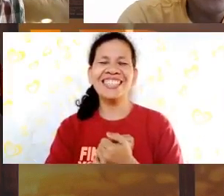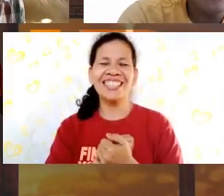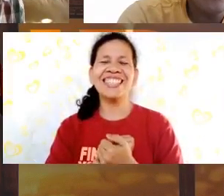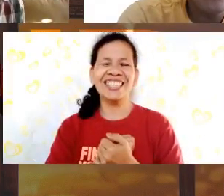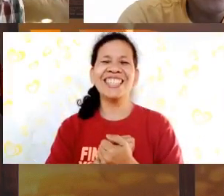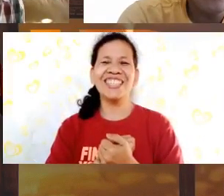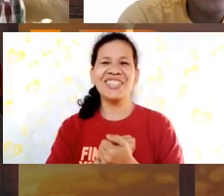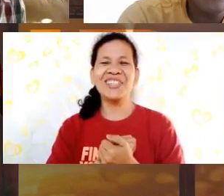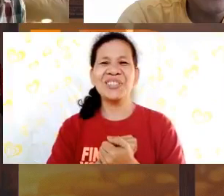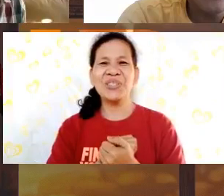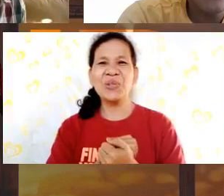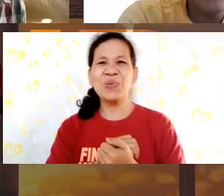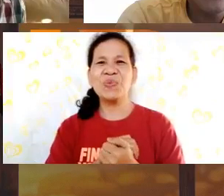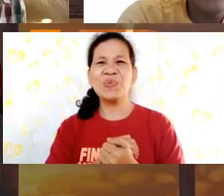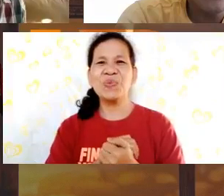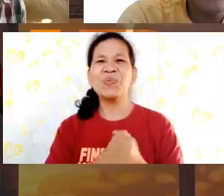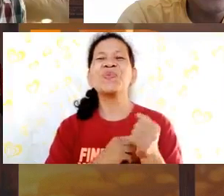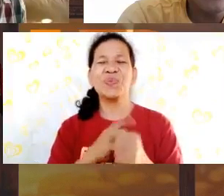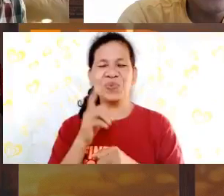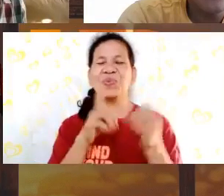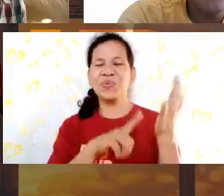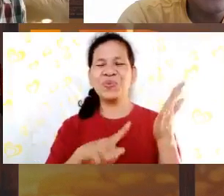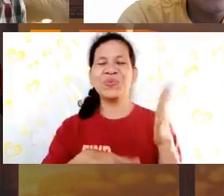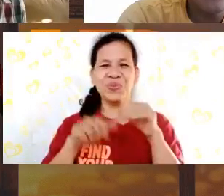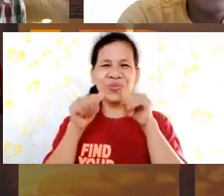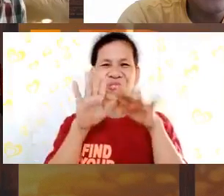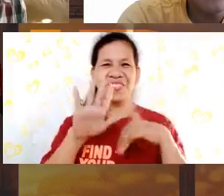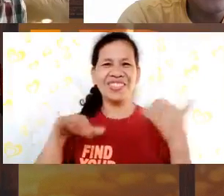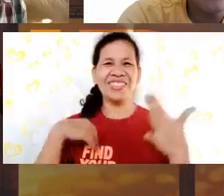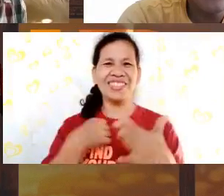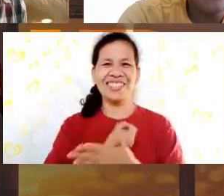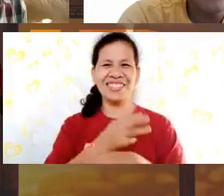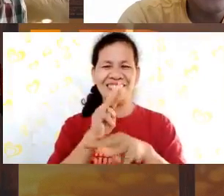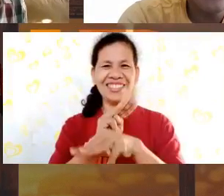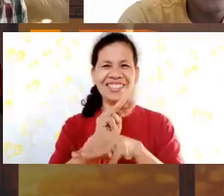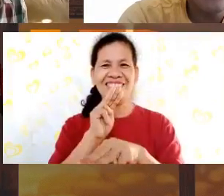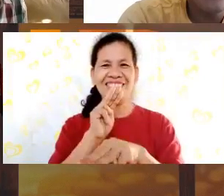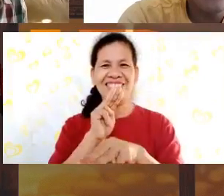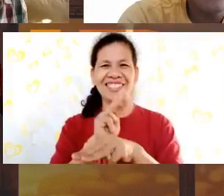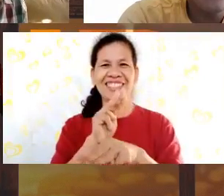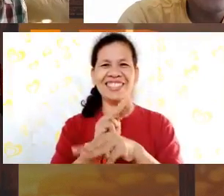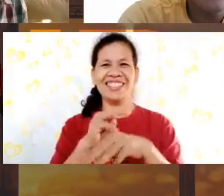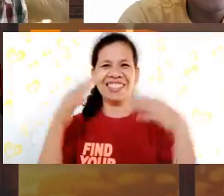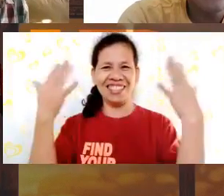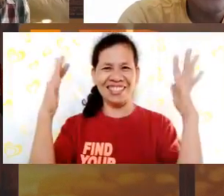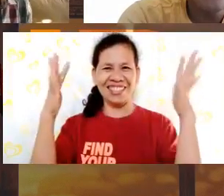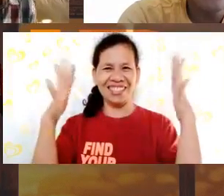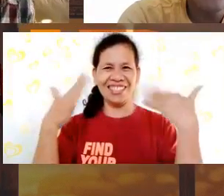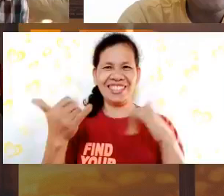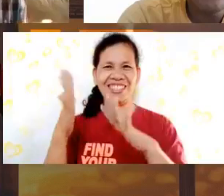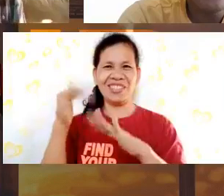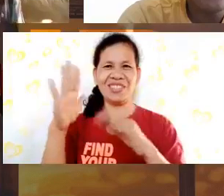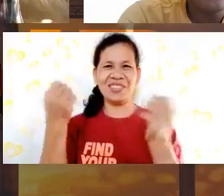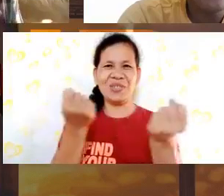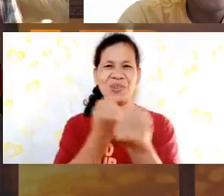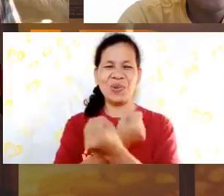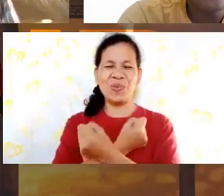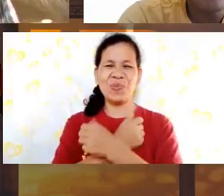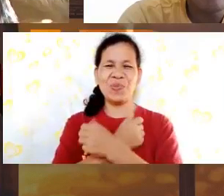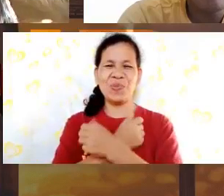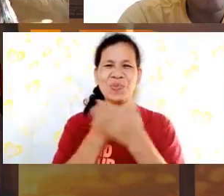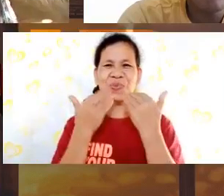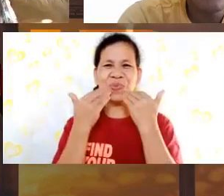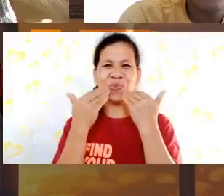Okay, okay. The Lord bless us. The Lord bless our ministry. Mabuhay ang hope and love. Thank you po. Thank you